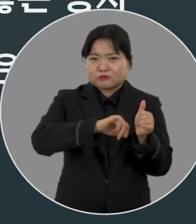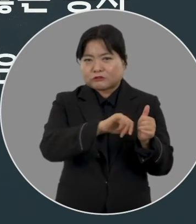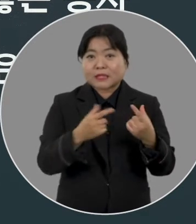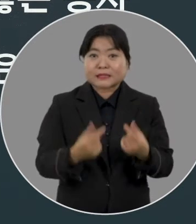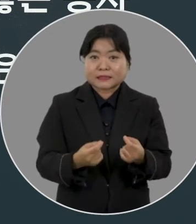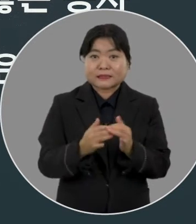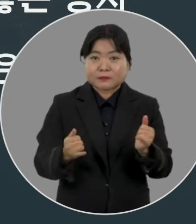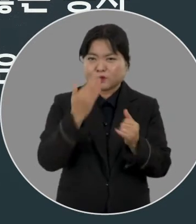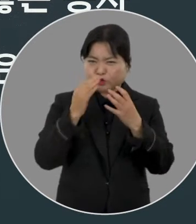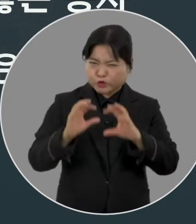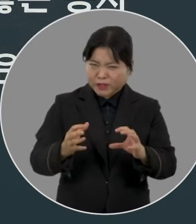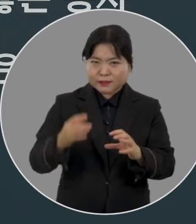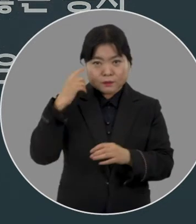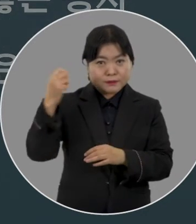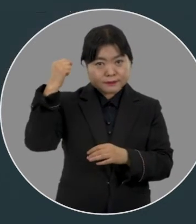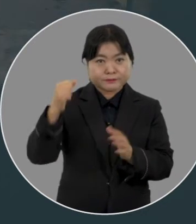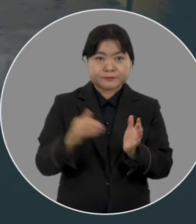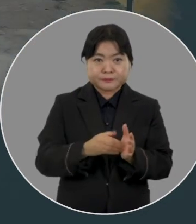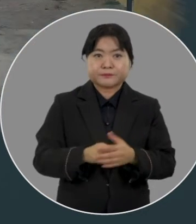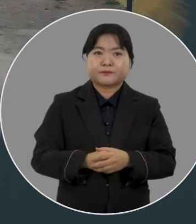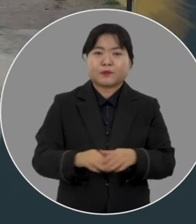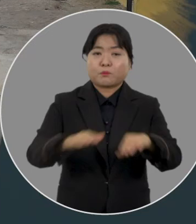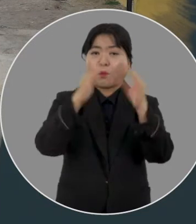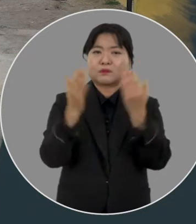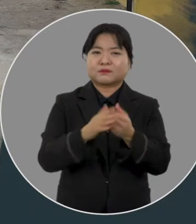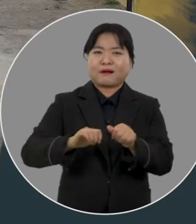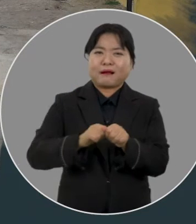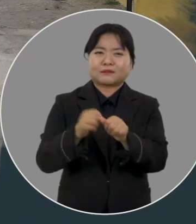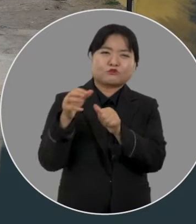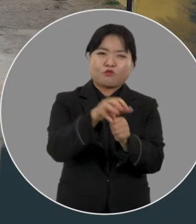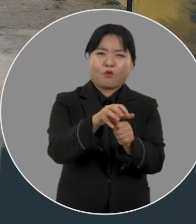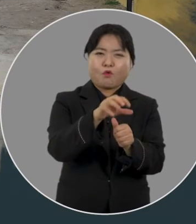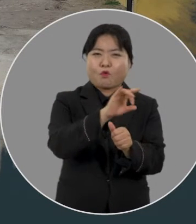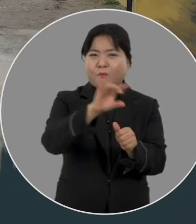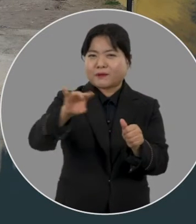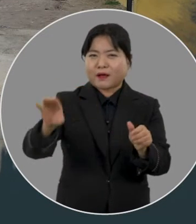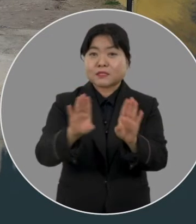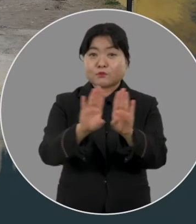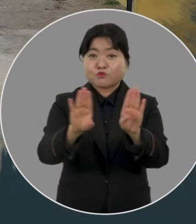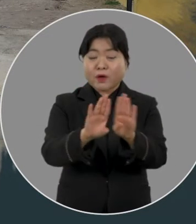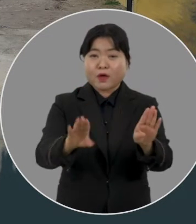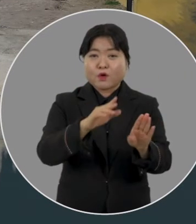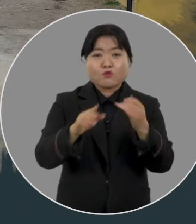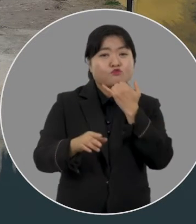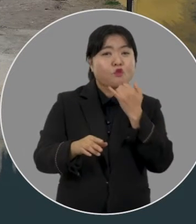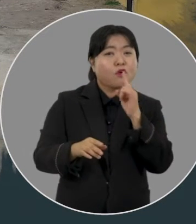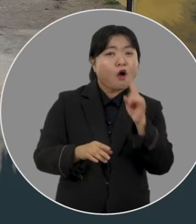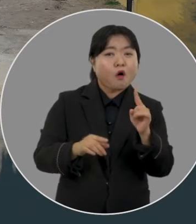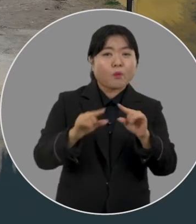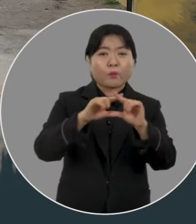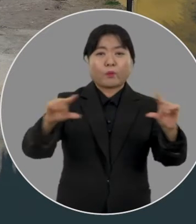같은 존재라고 묘사를 했죠. 모든 강제 수용소마다 입구에 독일어로